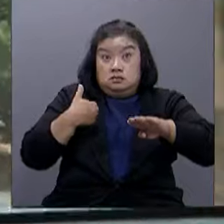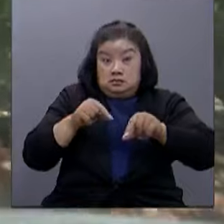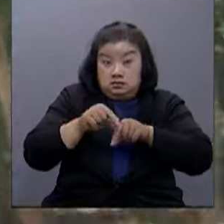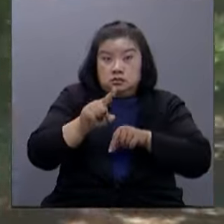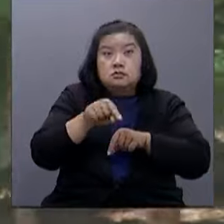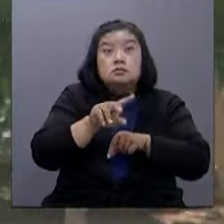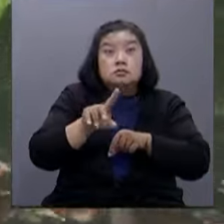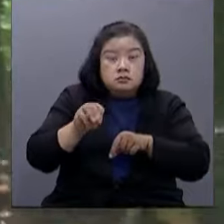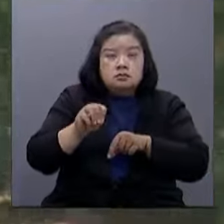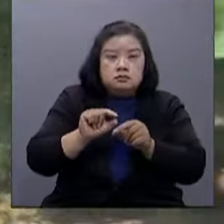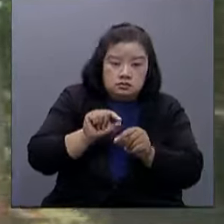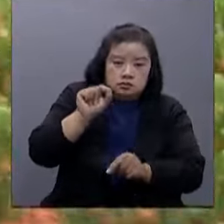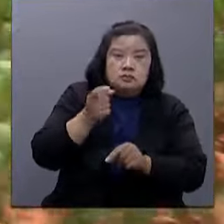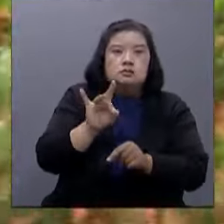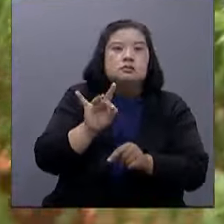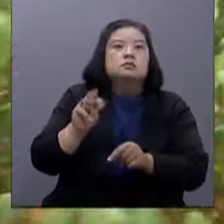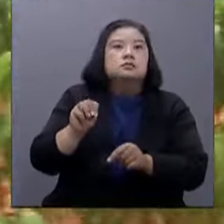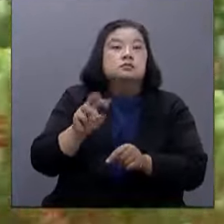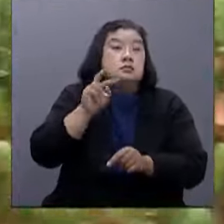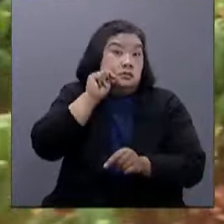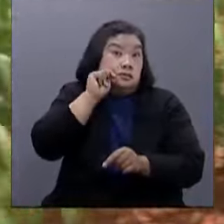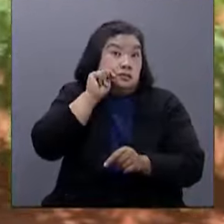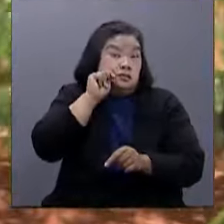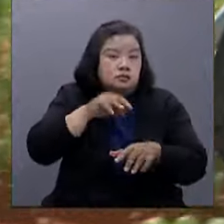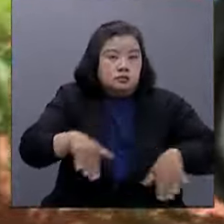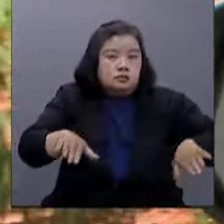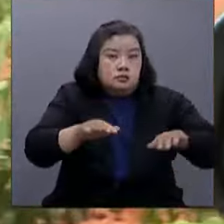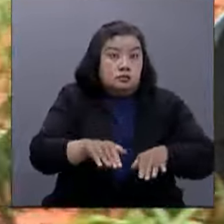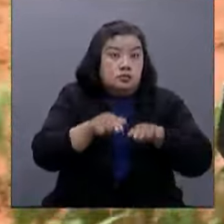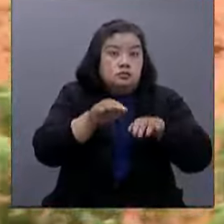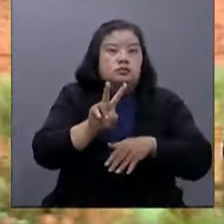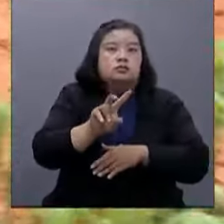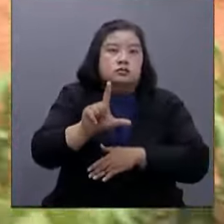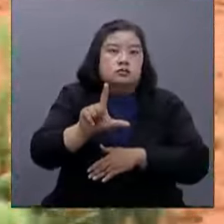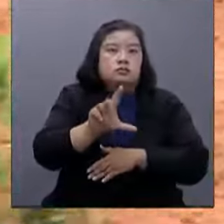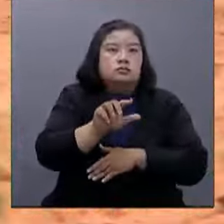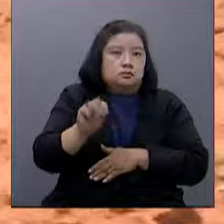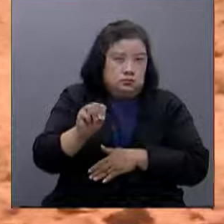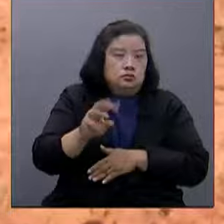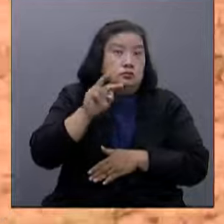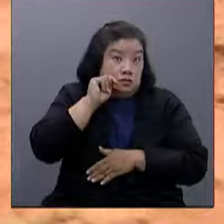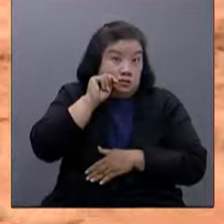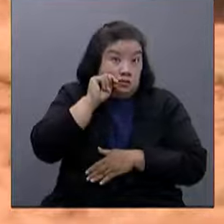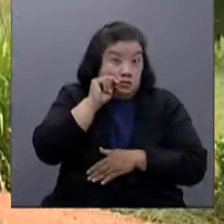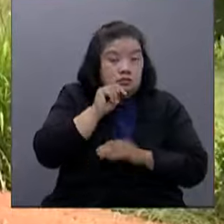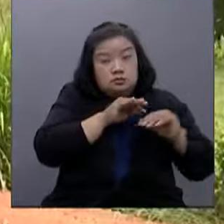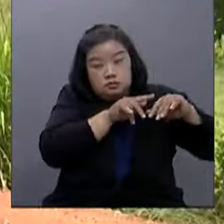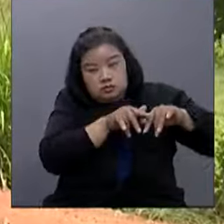ตรสูง18เมตรจุน้ำได้2ล้านลูกบาศก์เมตรรับน้ำจากพื้นที่ภูเขาไหลลงม